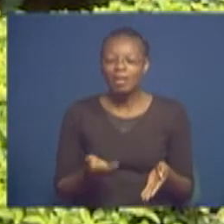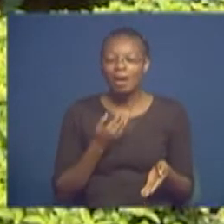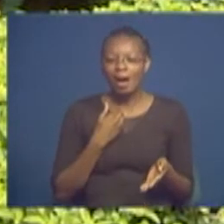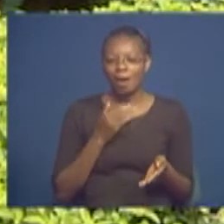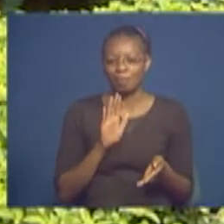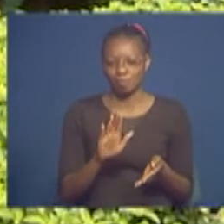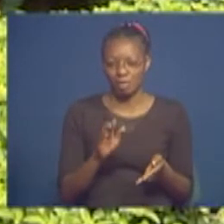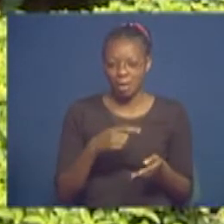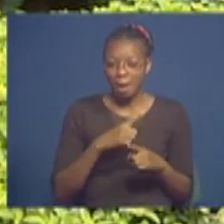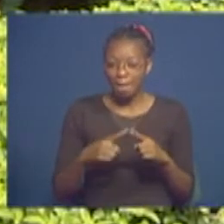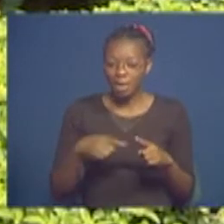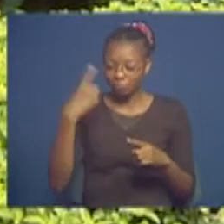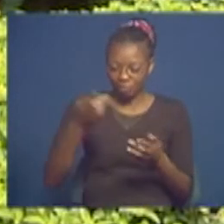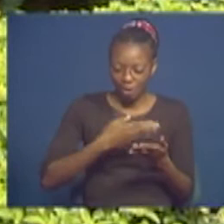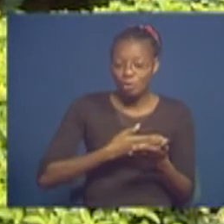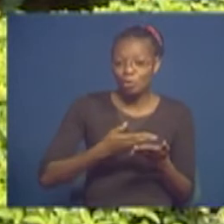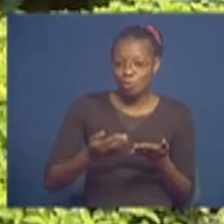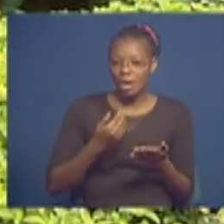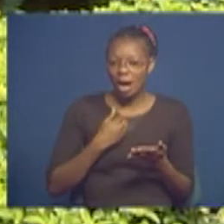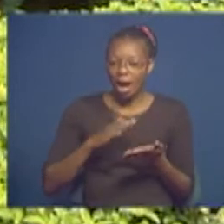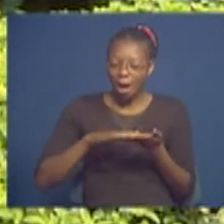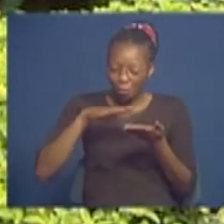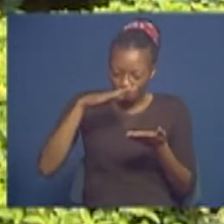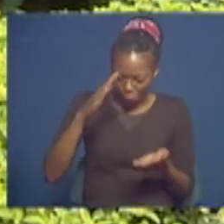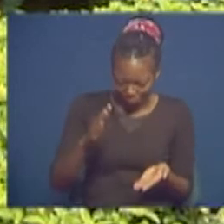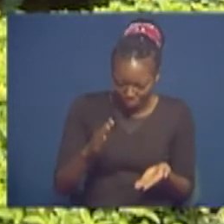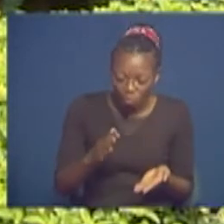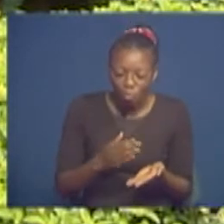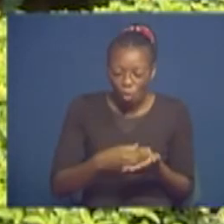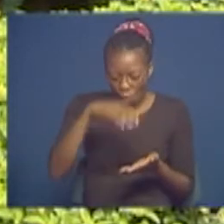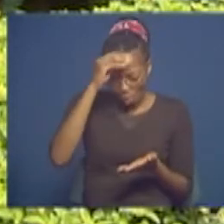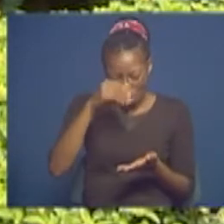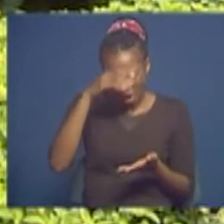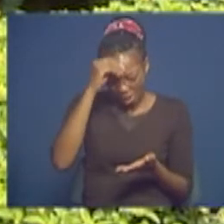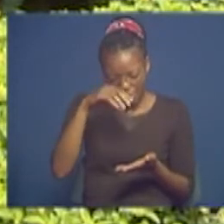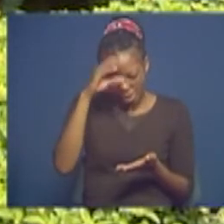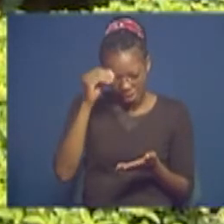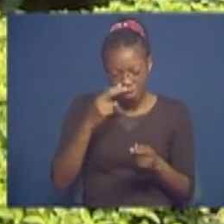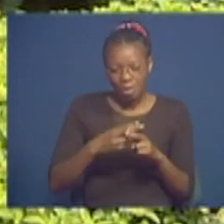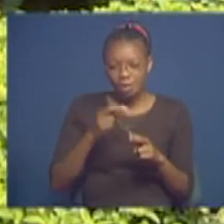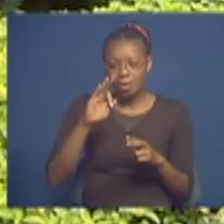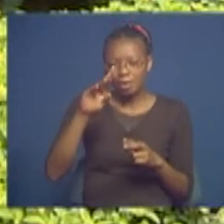usikose kujiunga nami tena wiki ijayo. Tuendelee kuchanganua mengi katika nyanja hii ya kilimo.